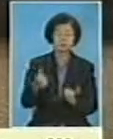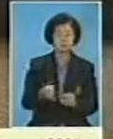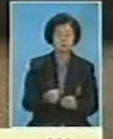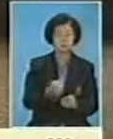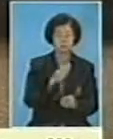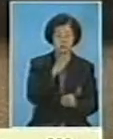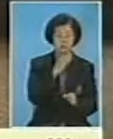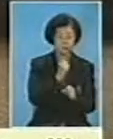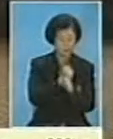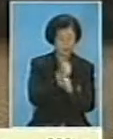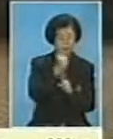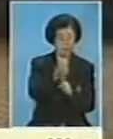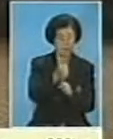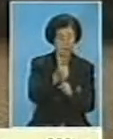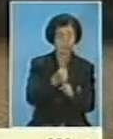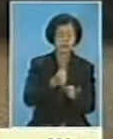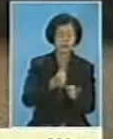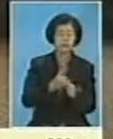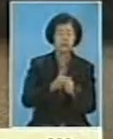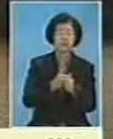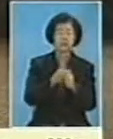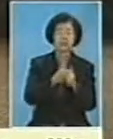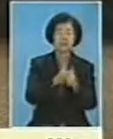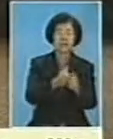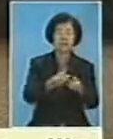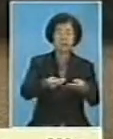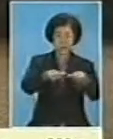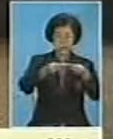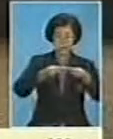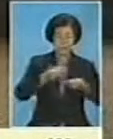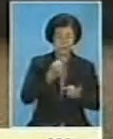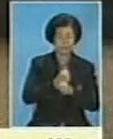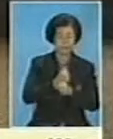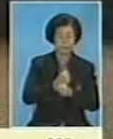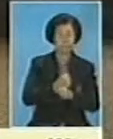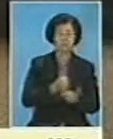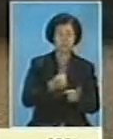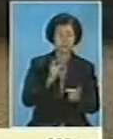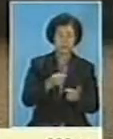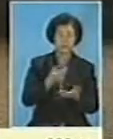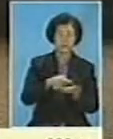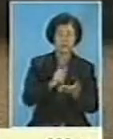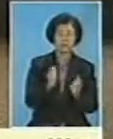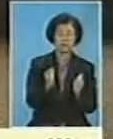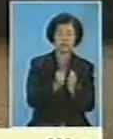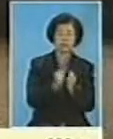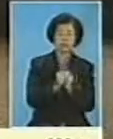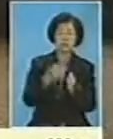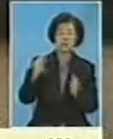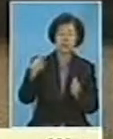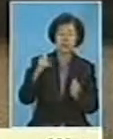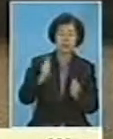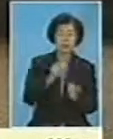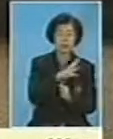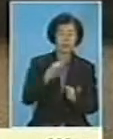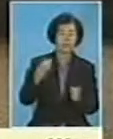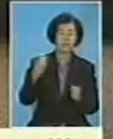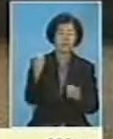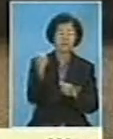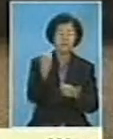ที่ได้สำเร็จลุล่วงตามภารกิจที่ได้รับมอบหมายก็เพื่อผลประโยชน์ของราชการและประชาชนเท่านั้